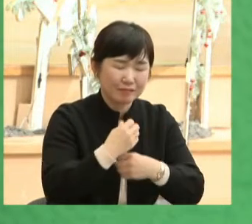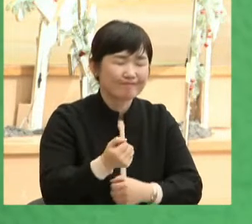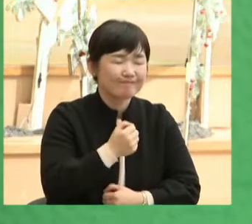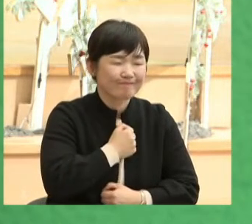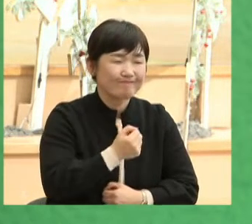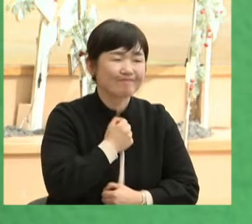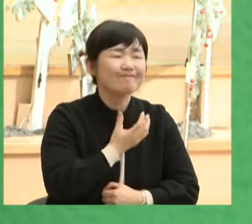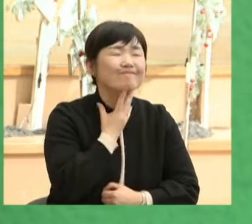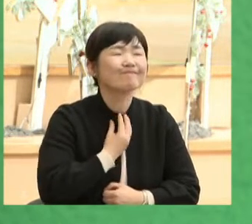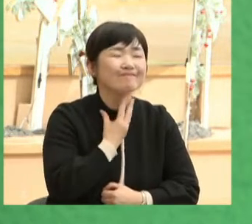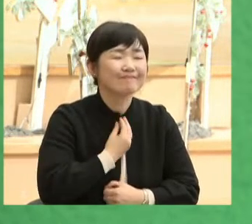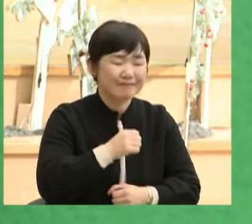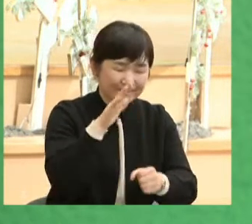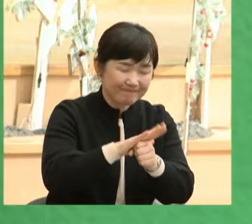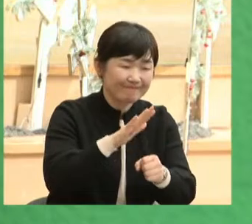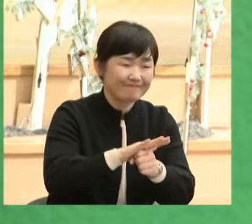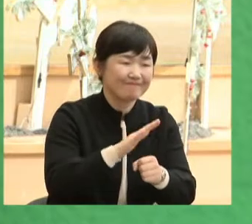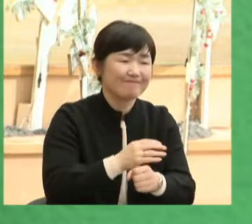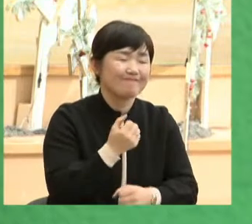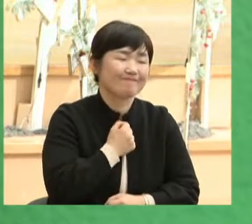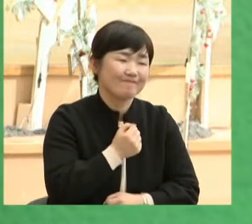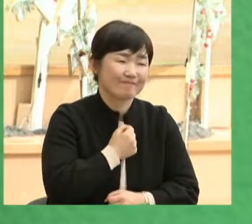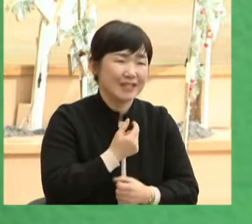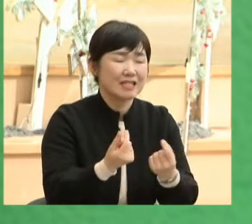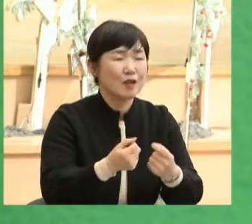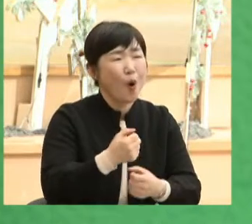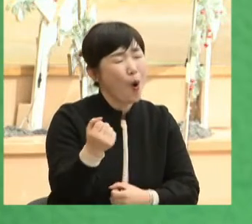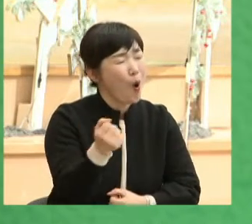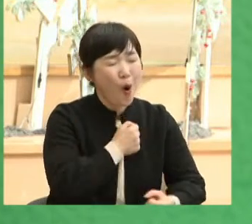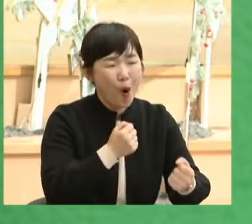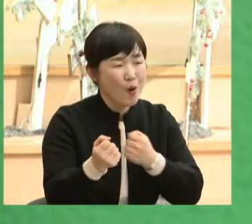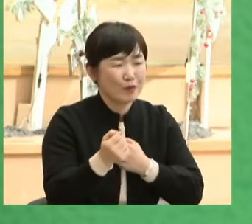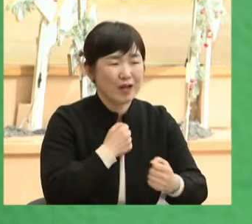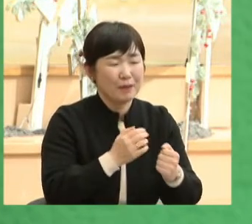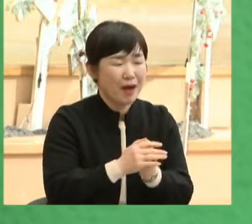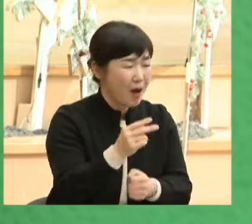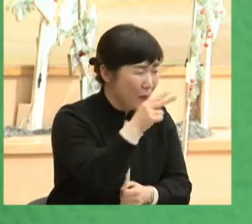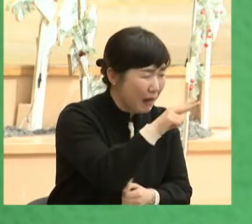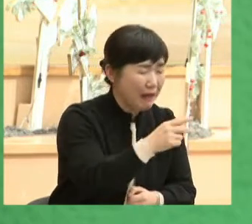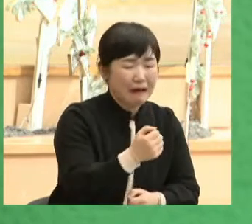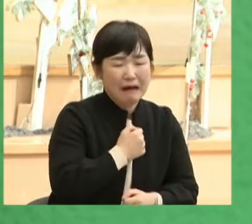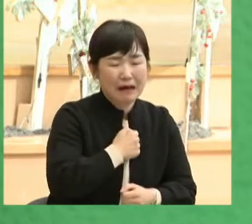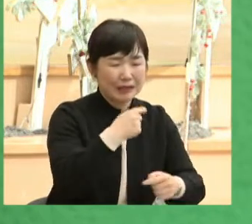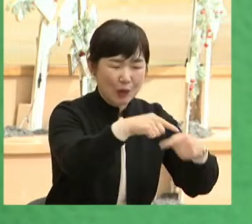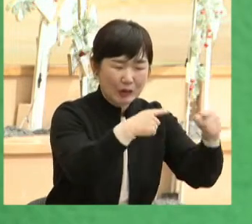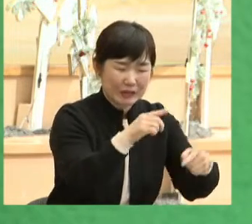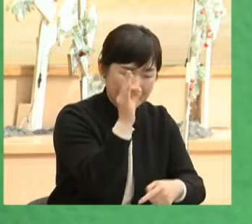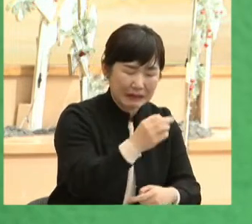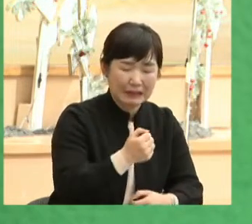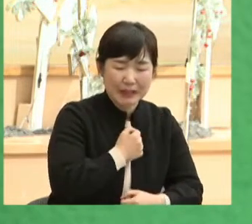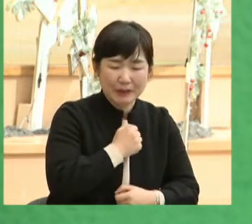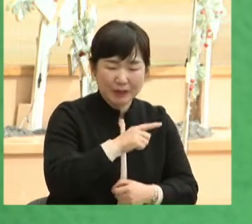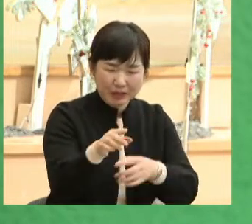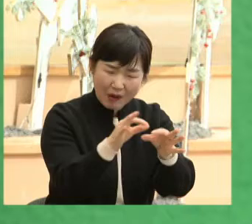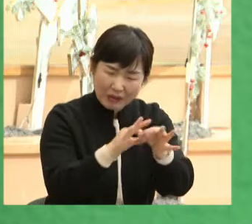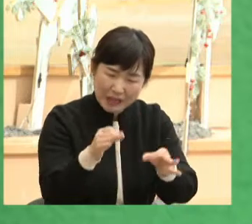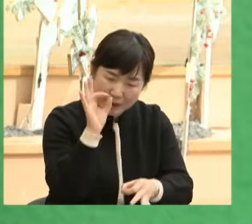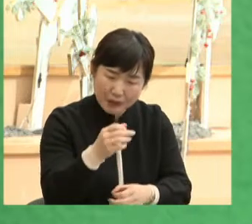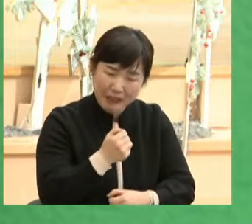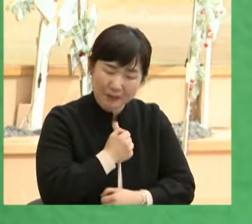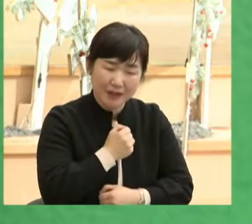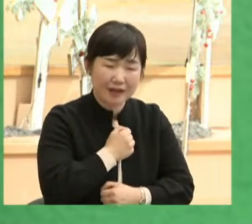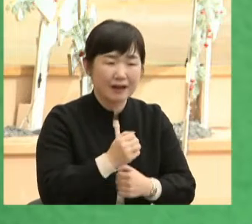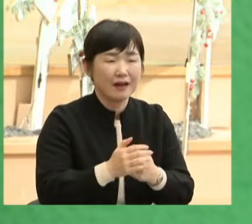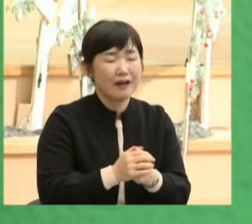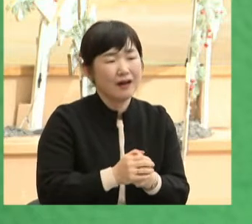할 것 같아 속이 답답 뭘 쳐다봐도 정치를 바라봐도 경제를 바라봐도 내가